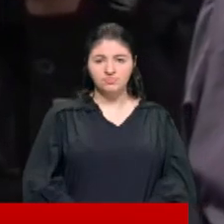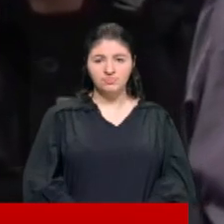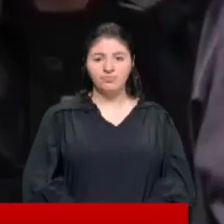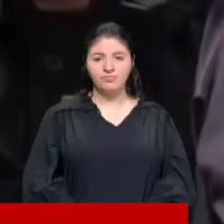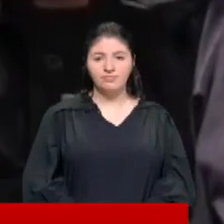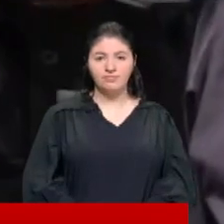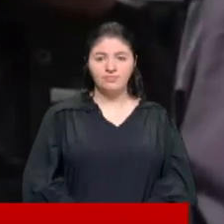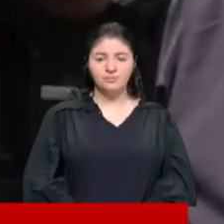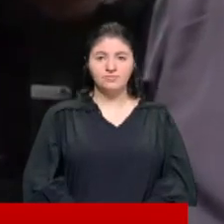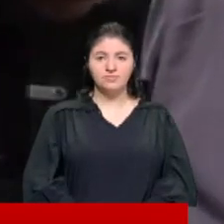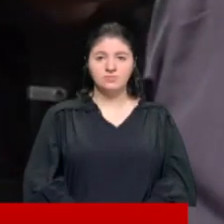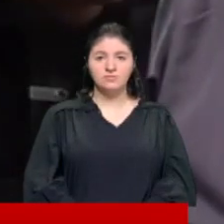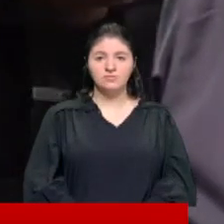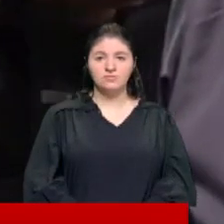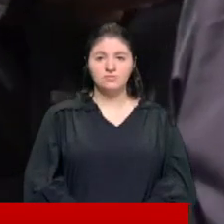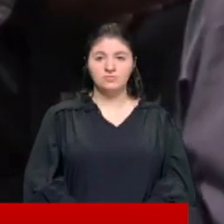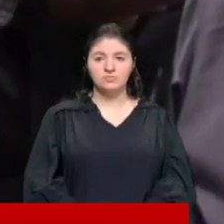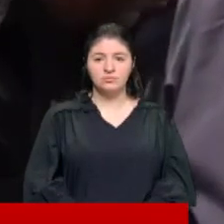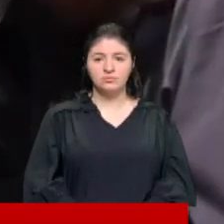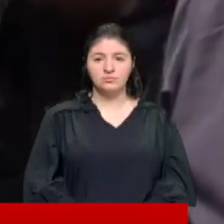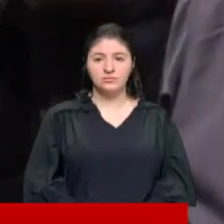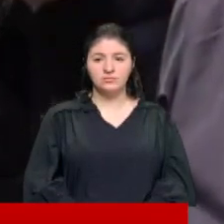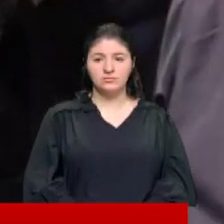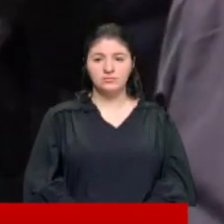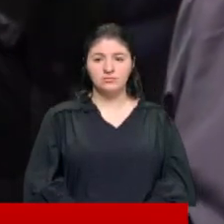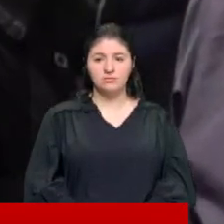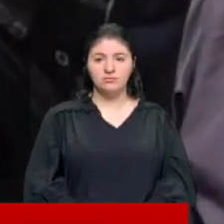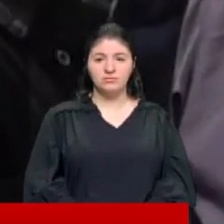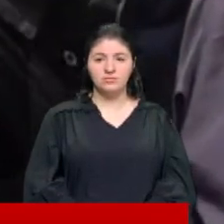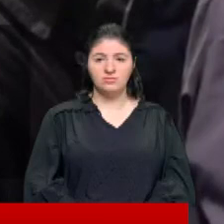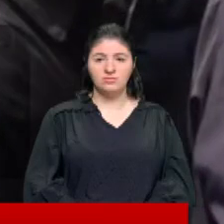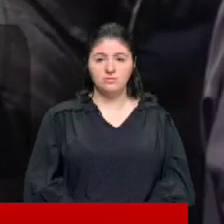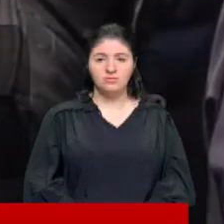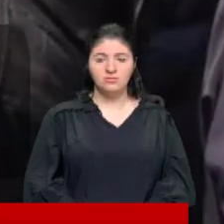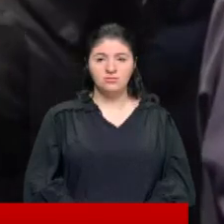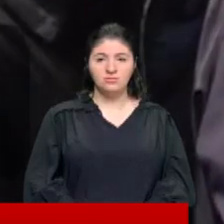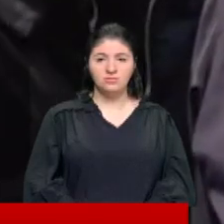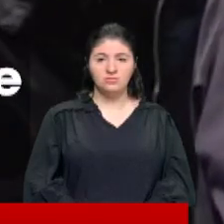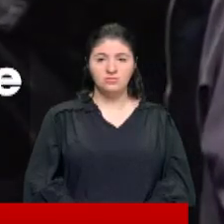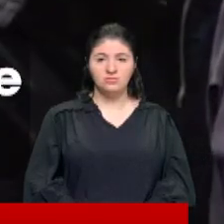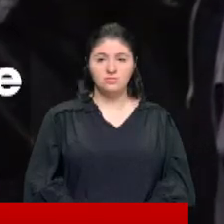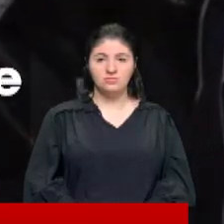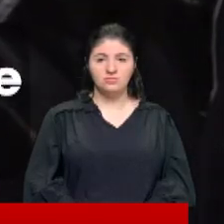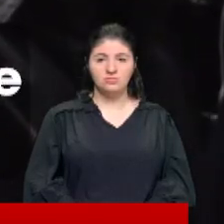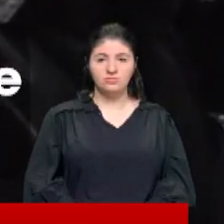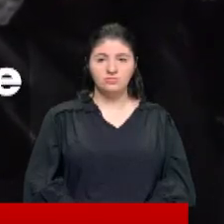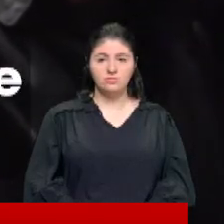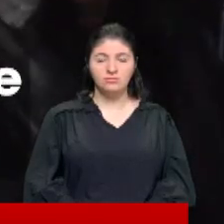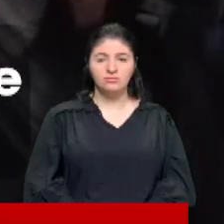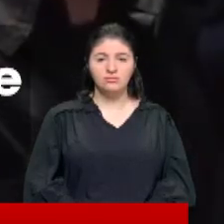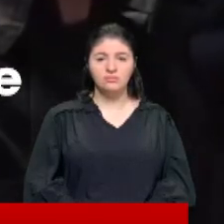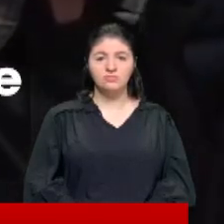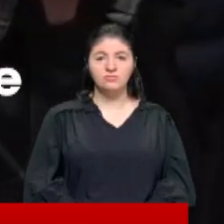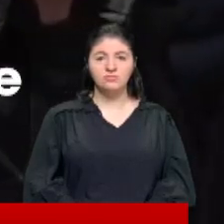Süleyman Soylu bu seçimi darbe olarak nitelendirdi, darbe girişimi olarak nitelendirdi. Şimdi de Cumhurbaşkanı